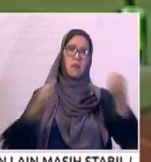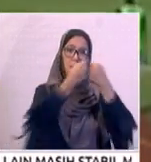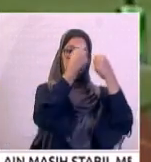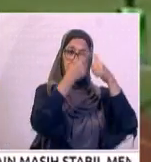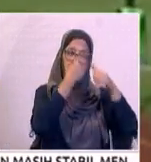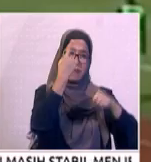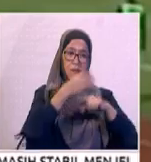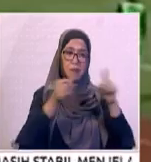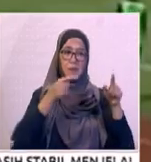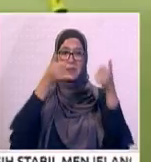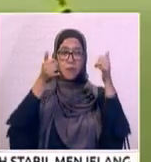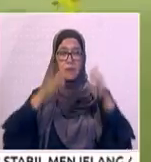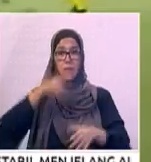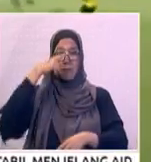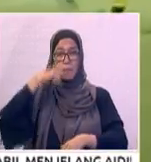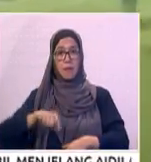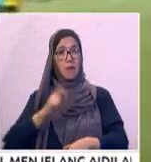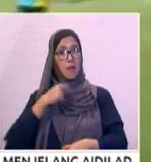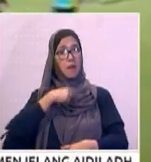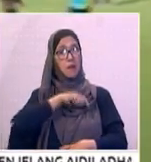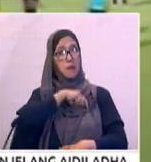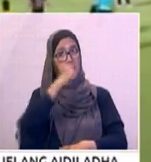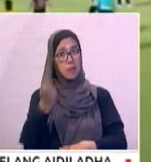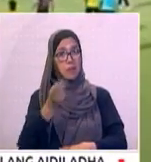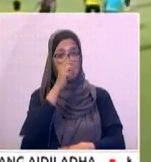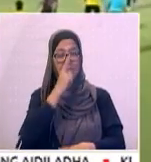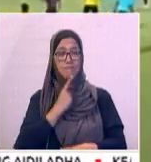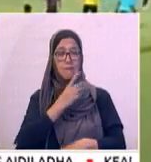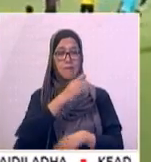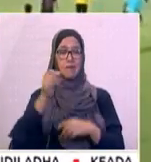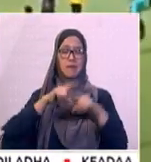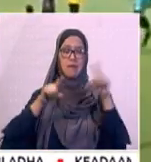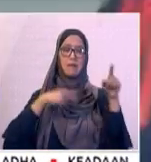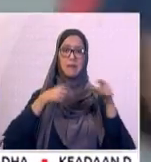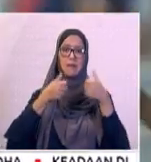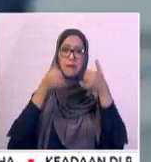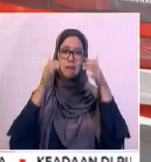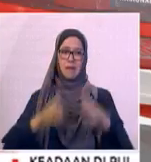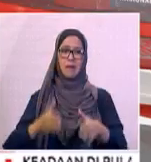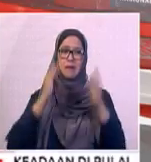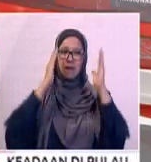Thailand Kong Pop Sroy Rak dan penyerang negara Muhammad Izzuan.